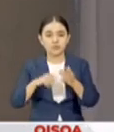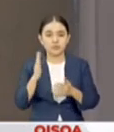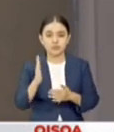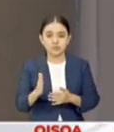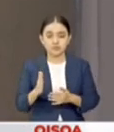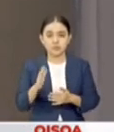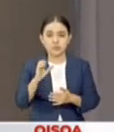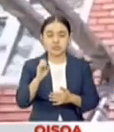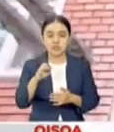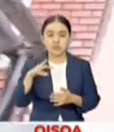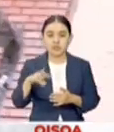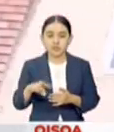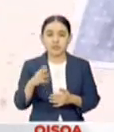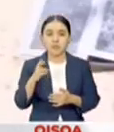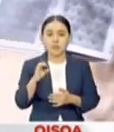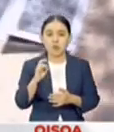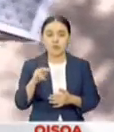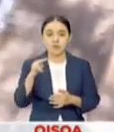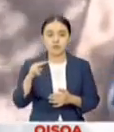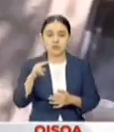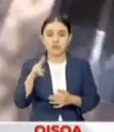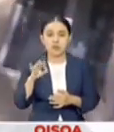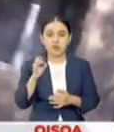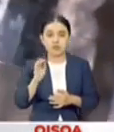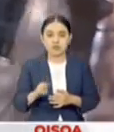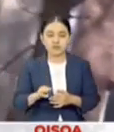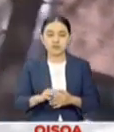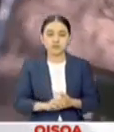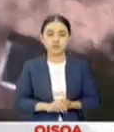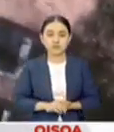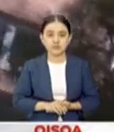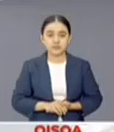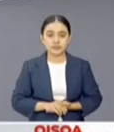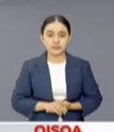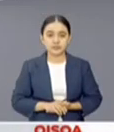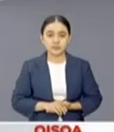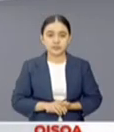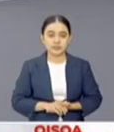qolamiz. Sardor Mirfuzalov, Bobur Dadaboyev, poytaxt.